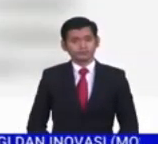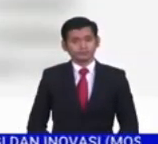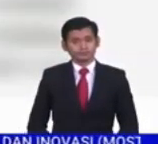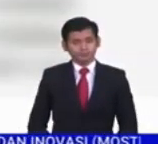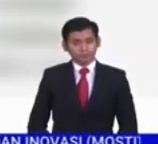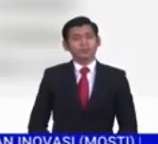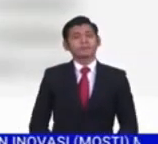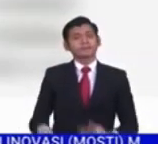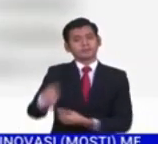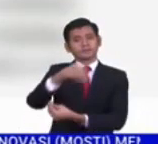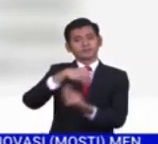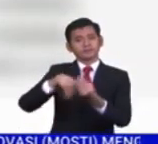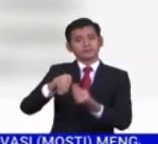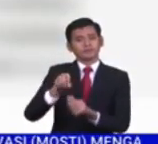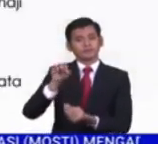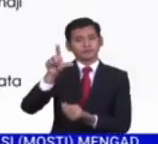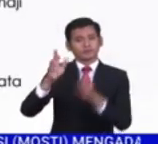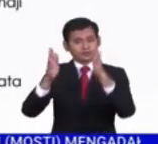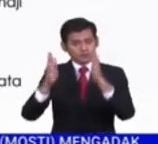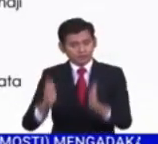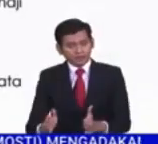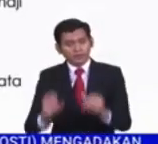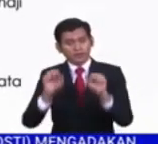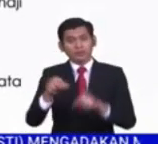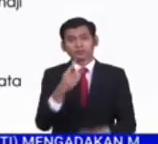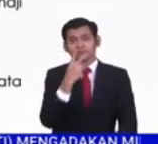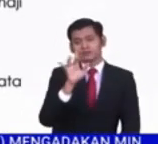Bakal jemaah boleh melayari